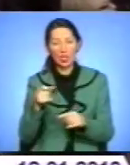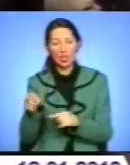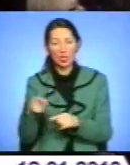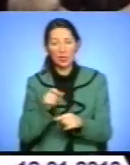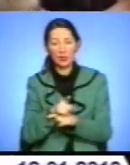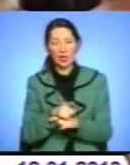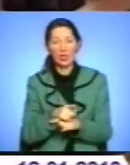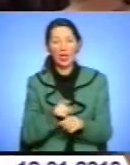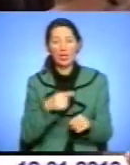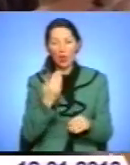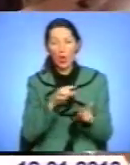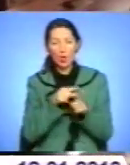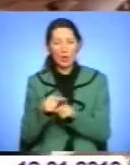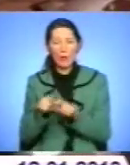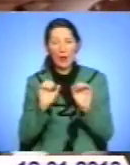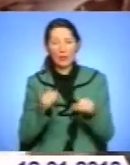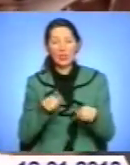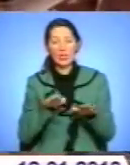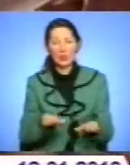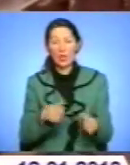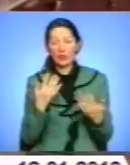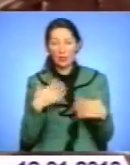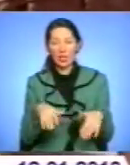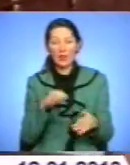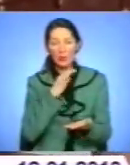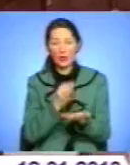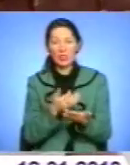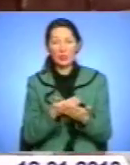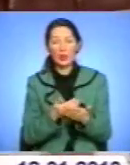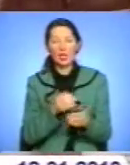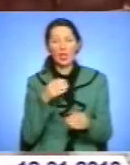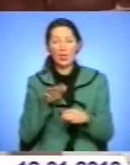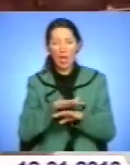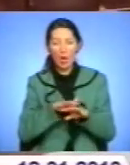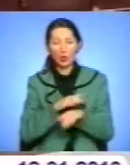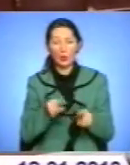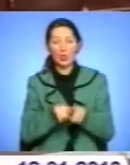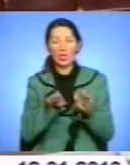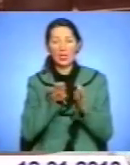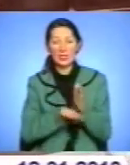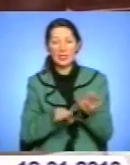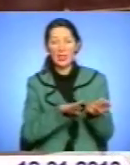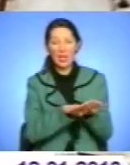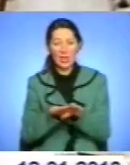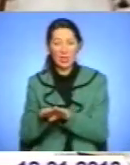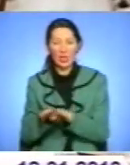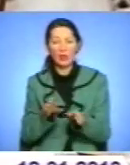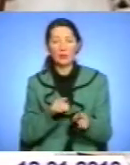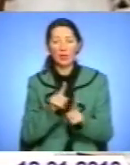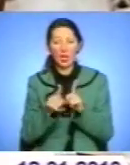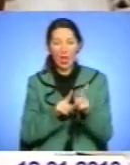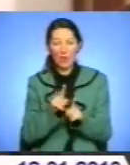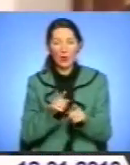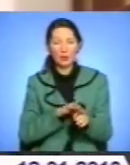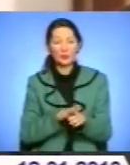втратили відповідальність перед народом. Саме тому такий низький рівень реалізації реформ в державі. Відповідальний за перетворення України прорахунки